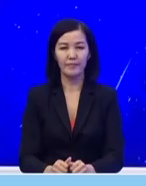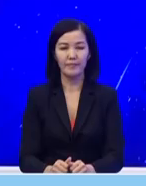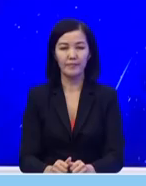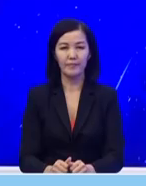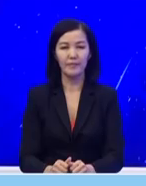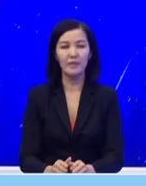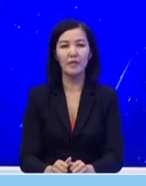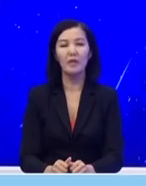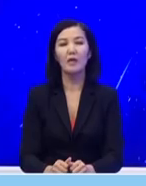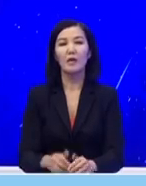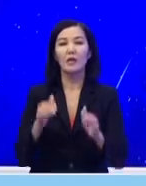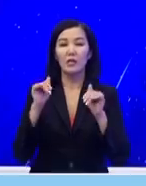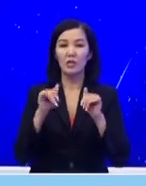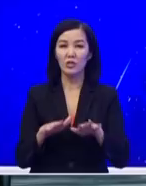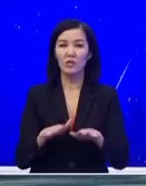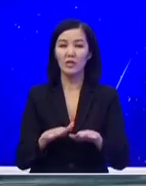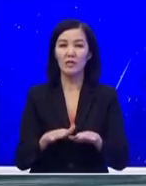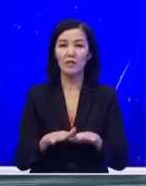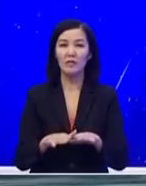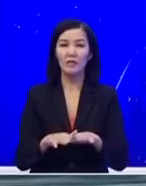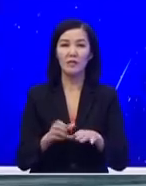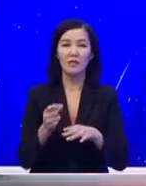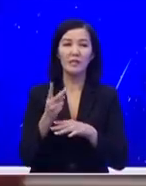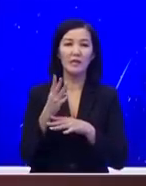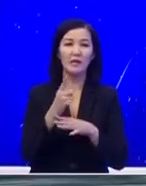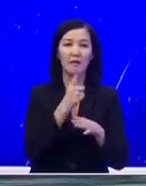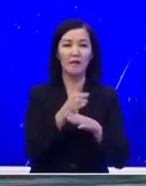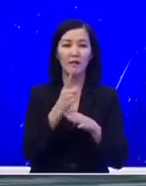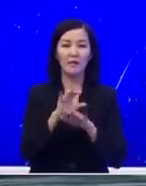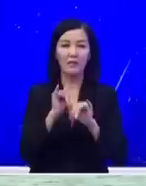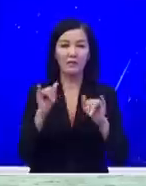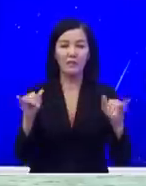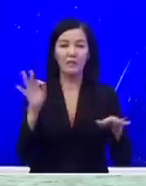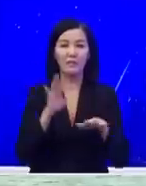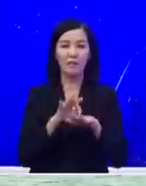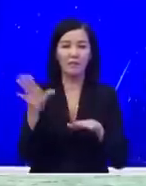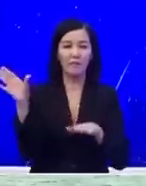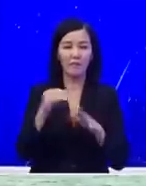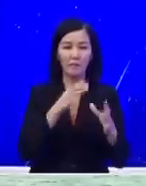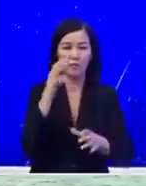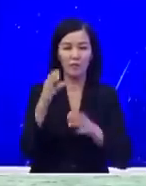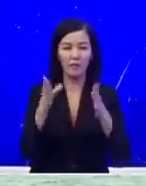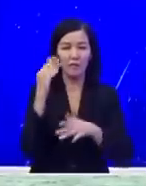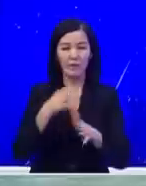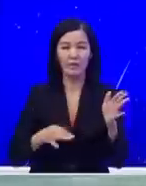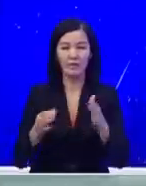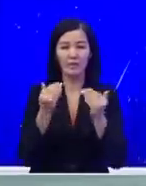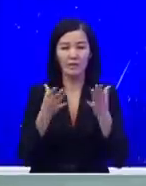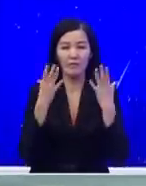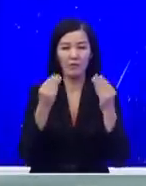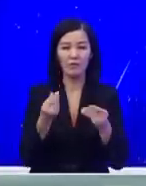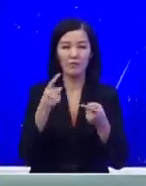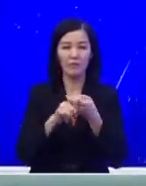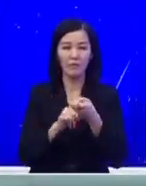Несмотря на принимаемые меры, неоднократное введение карантина, распространение коронавируса имеет место во всем мире. В Алматинской области на сегодня